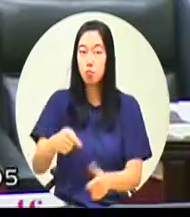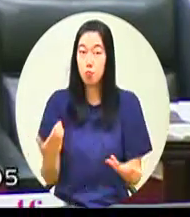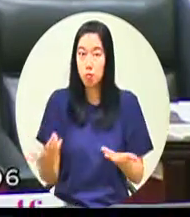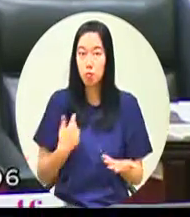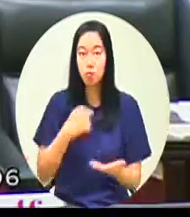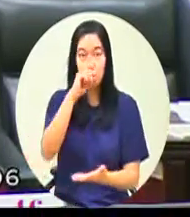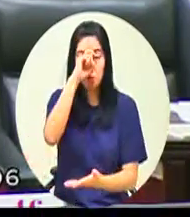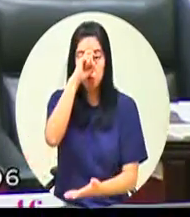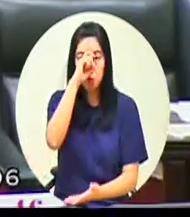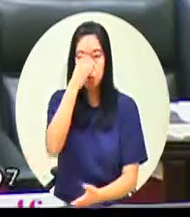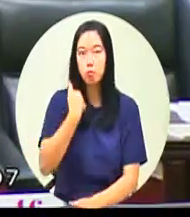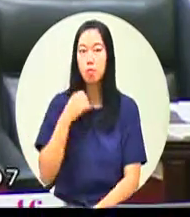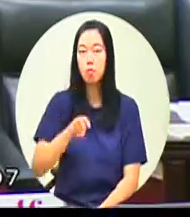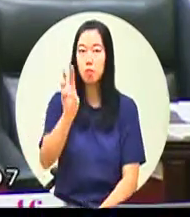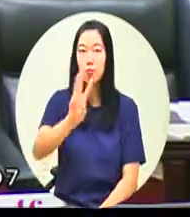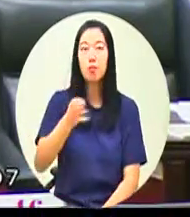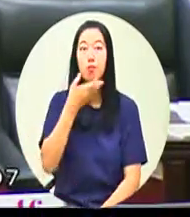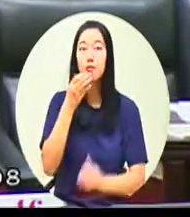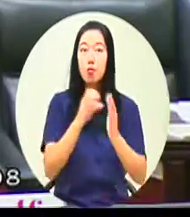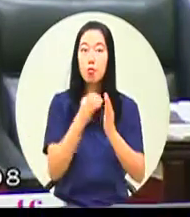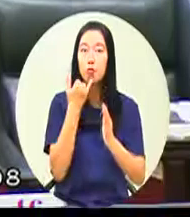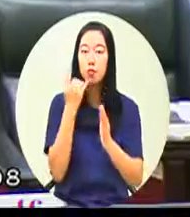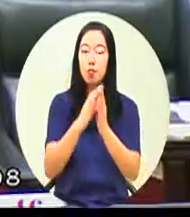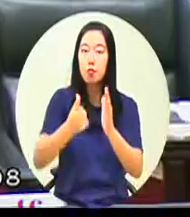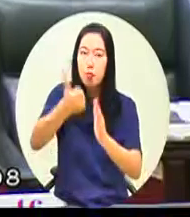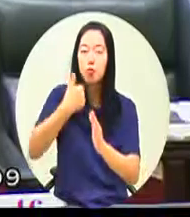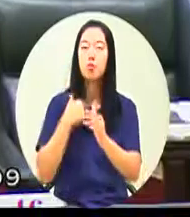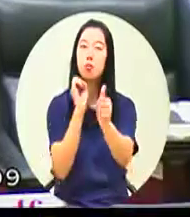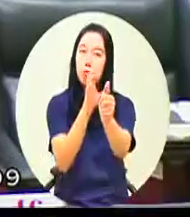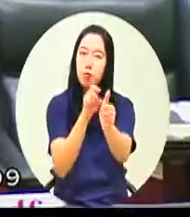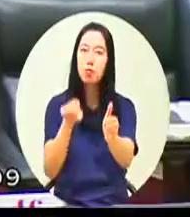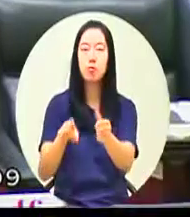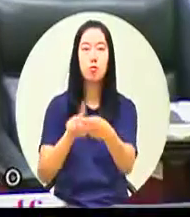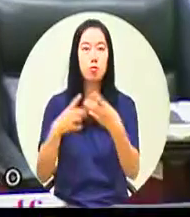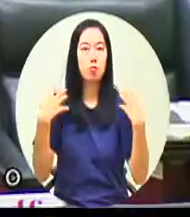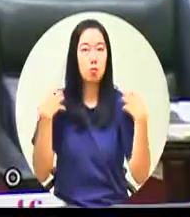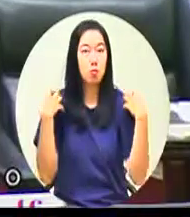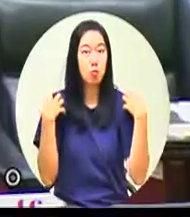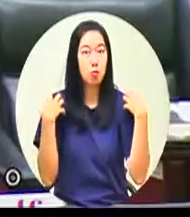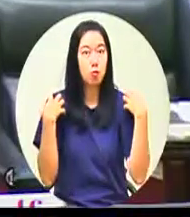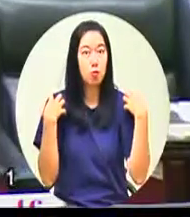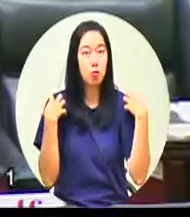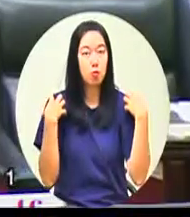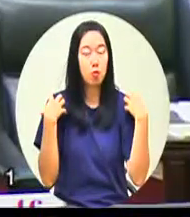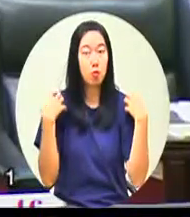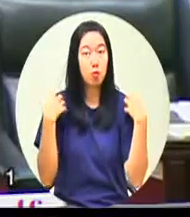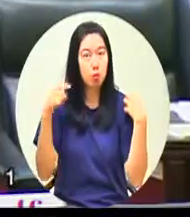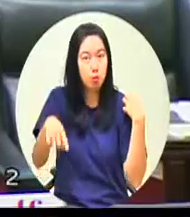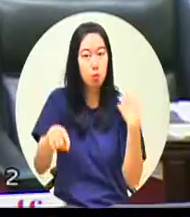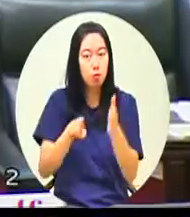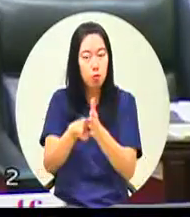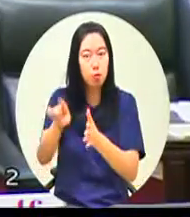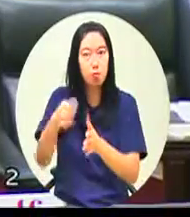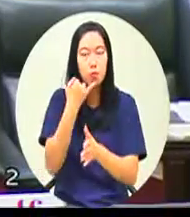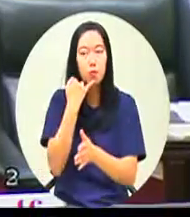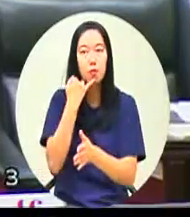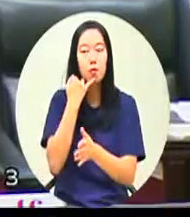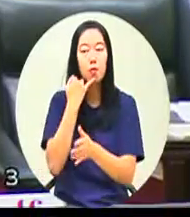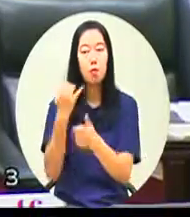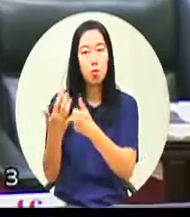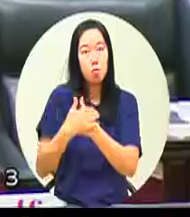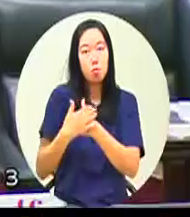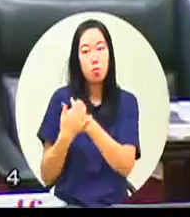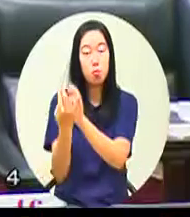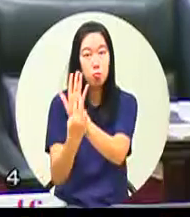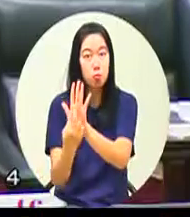咱是毋是咱水利局者吼，咱局长会当叫主办的吼，会去吼。会当起来解说，予咱